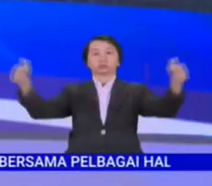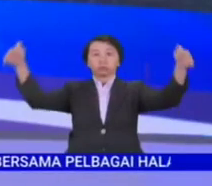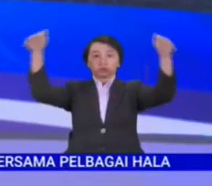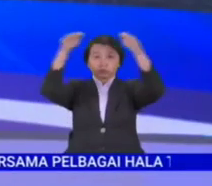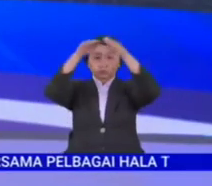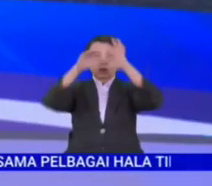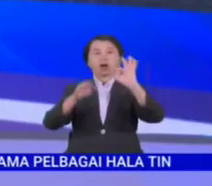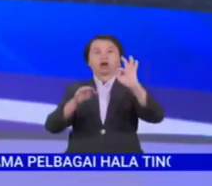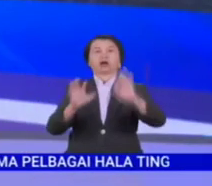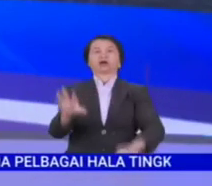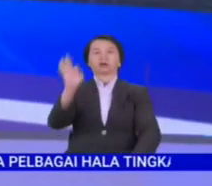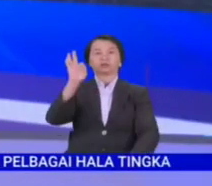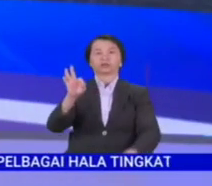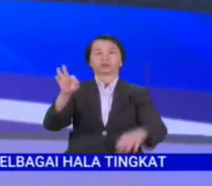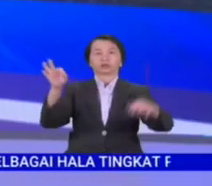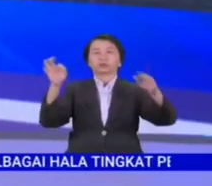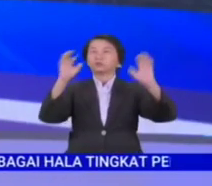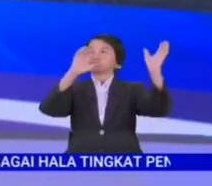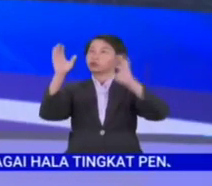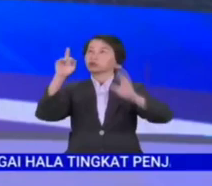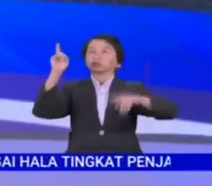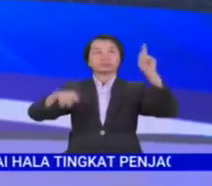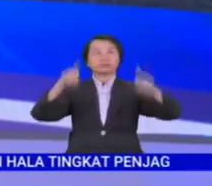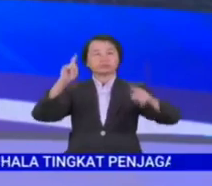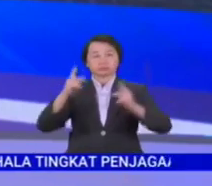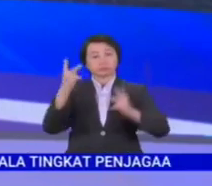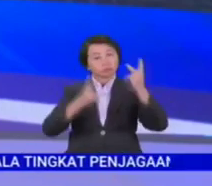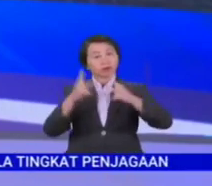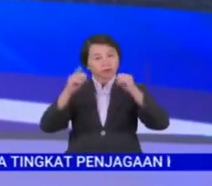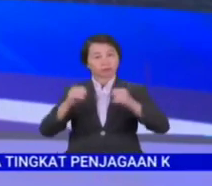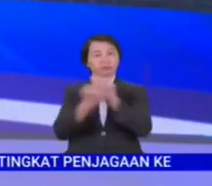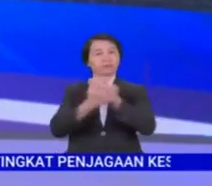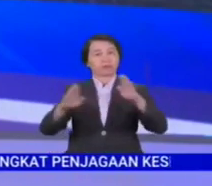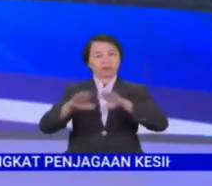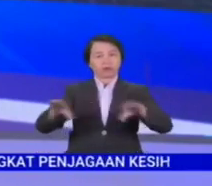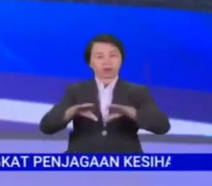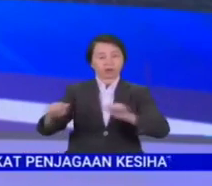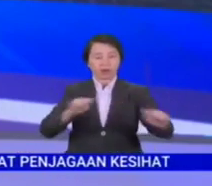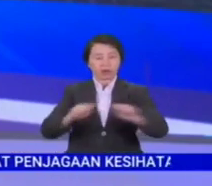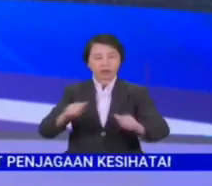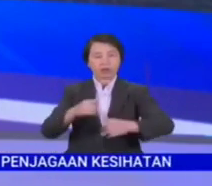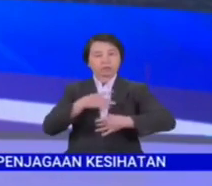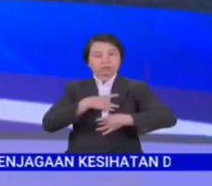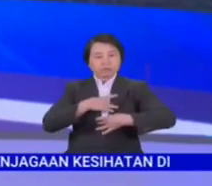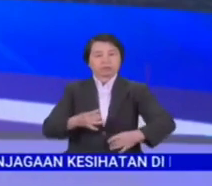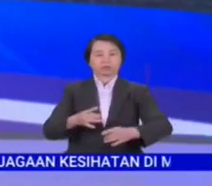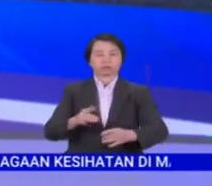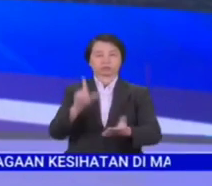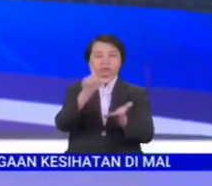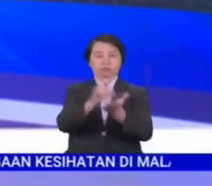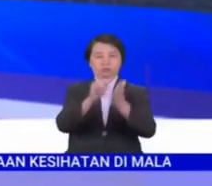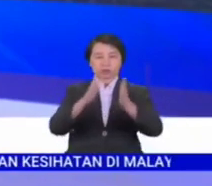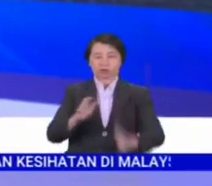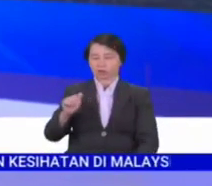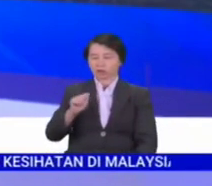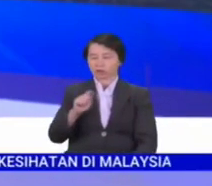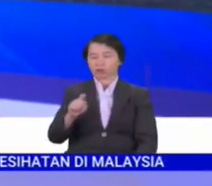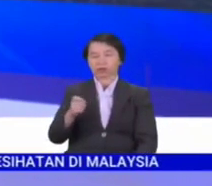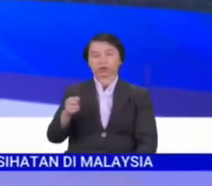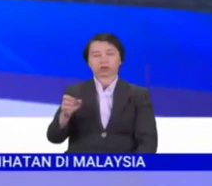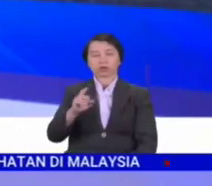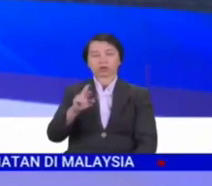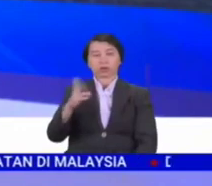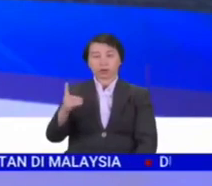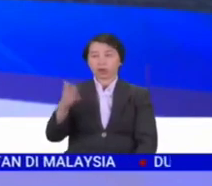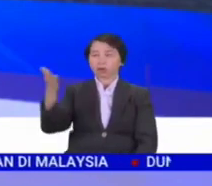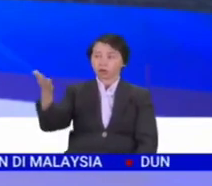Tanpa risiko cuaca tidak menentu, pengunjung bebas melakukan aktiviti digemari. Wartawan Ashraf Zuhairi